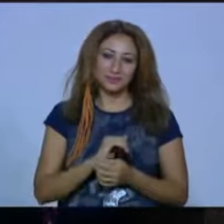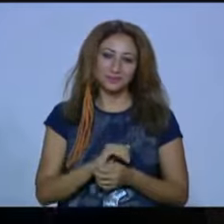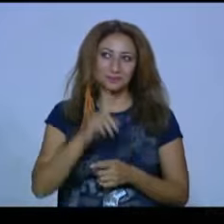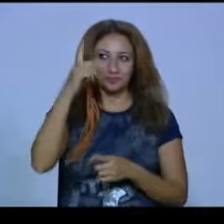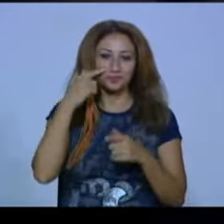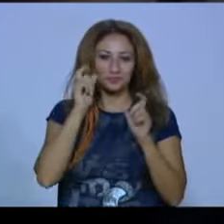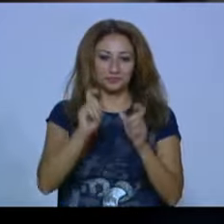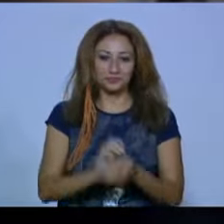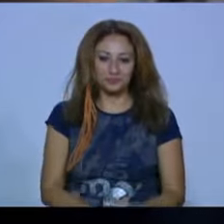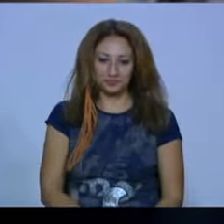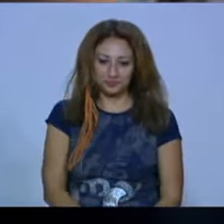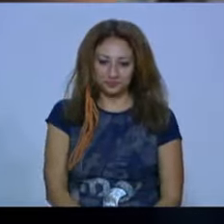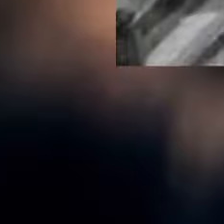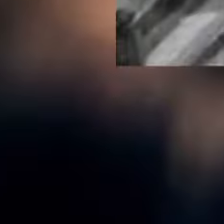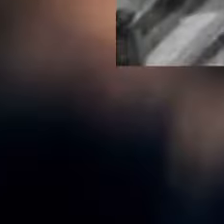الله، مع السلامه.